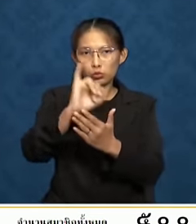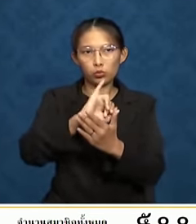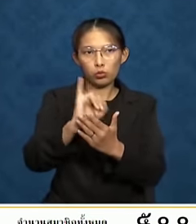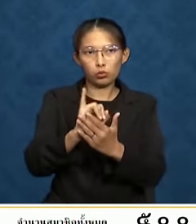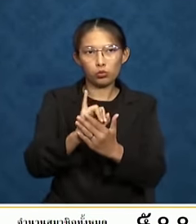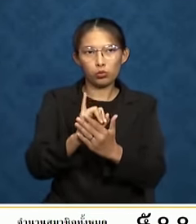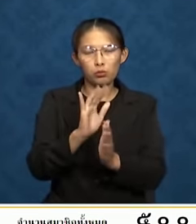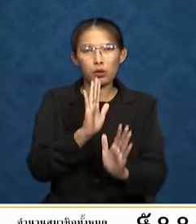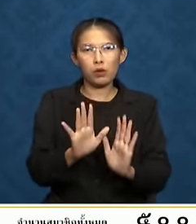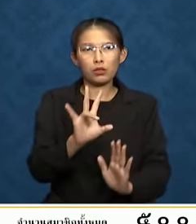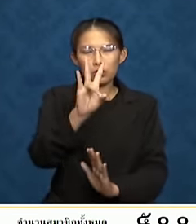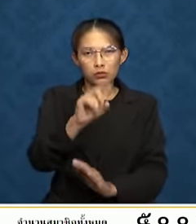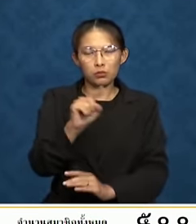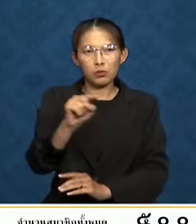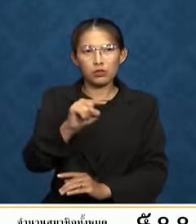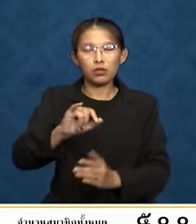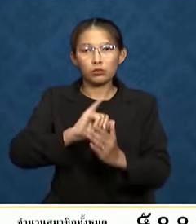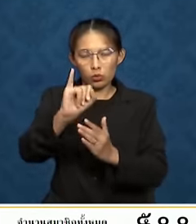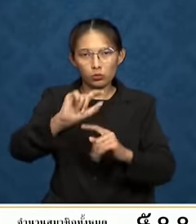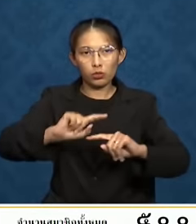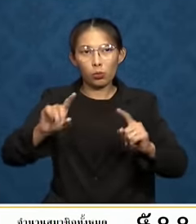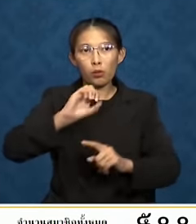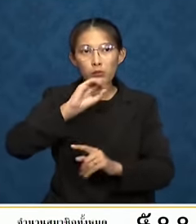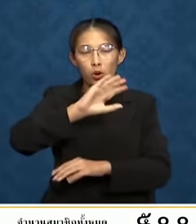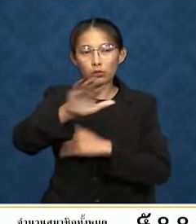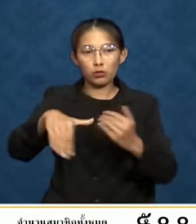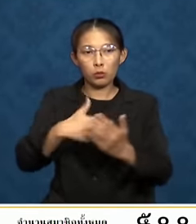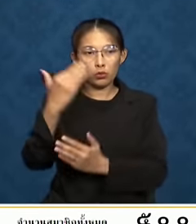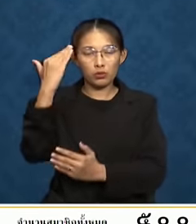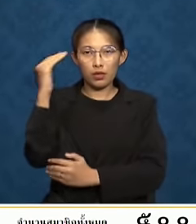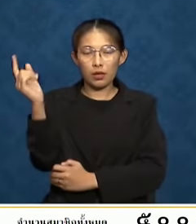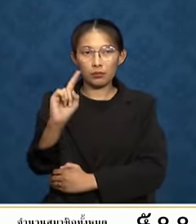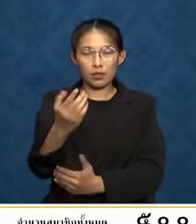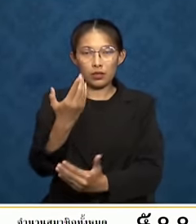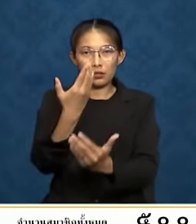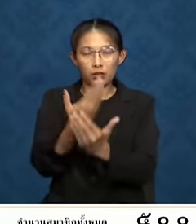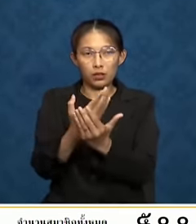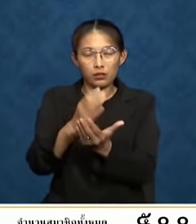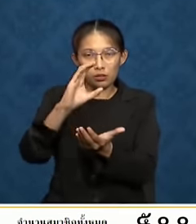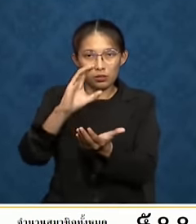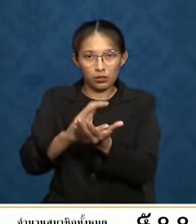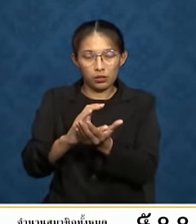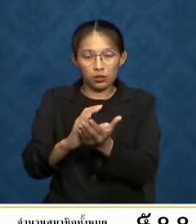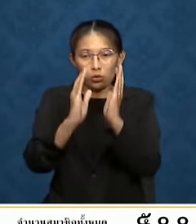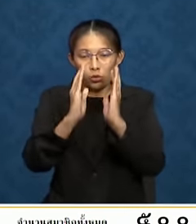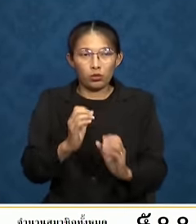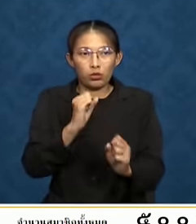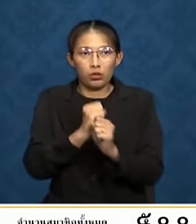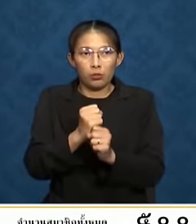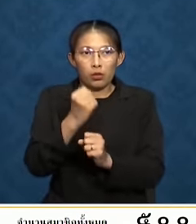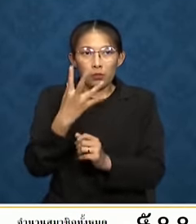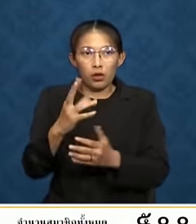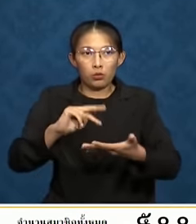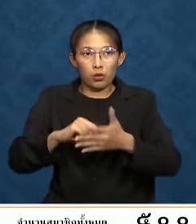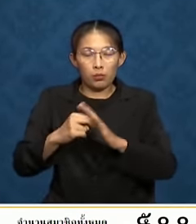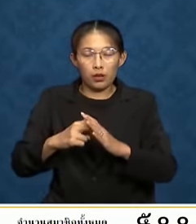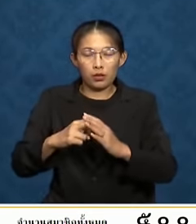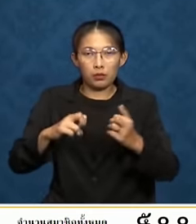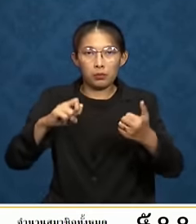ประมาณ 70%ถูกแต่เรียนให้ทุกท่านทราบว่าไอ้งบบุคลากรเยอะเนี่ยเป็นปัญหาของประเทศ